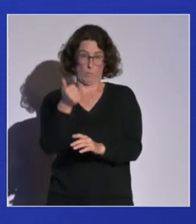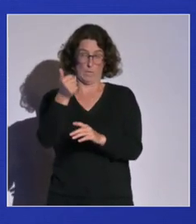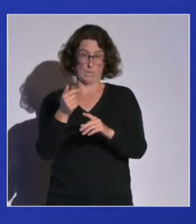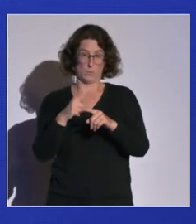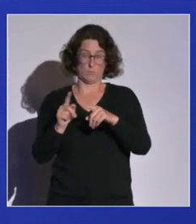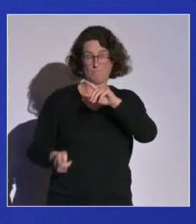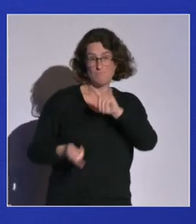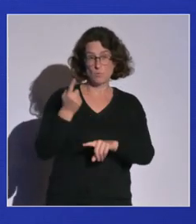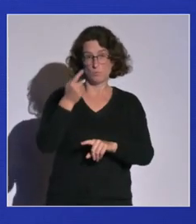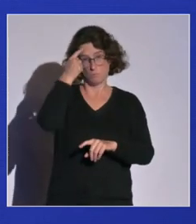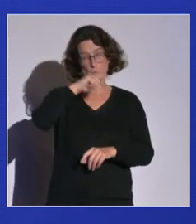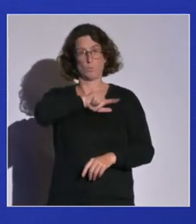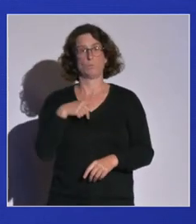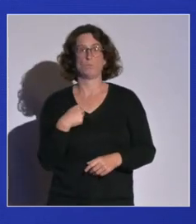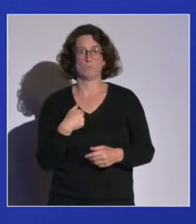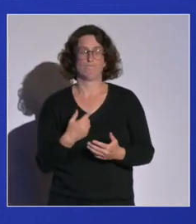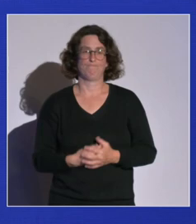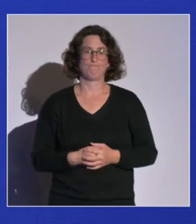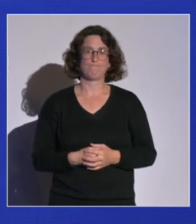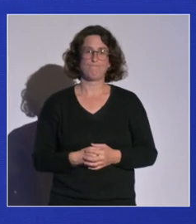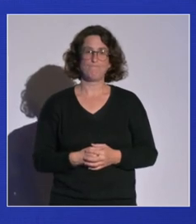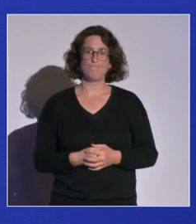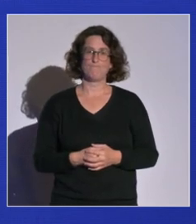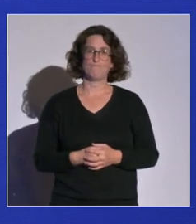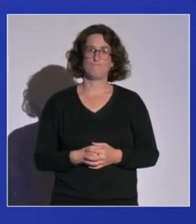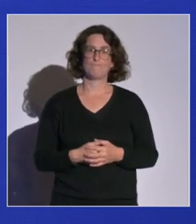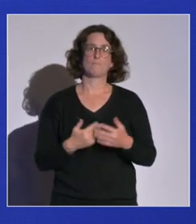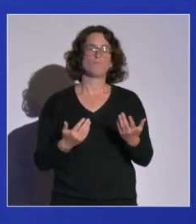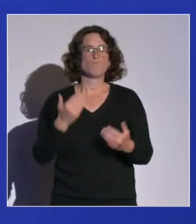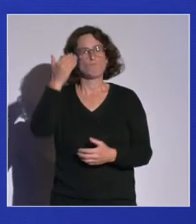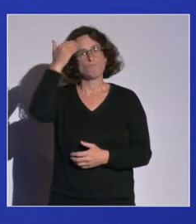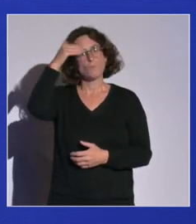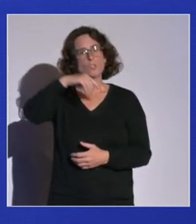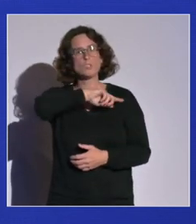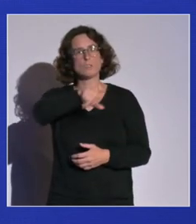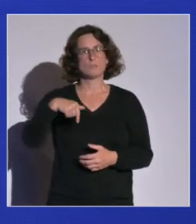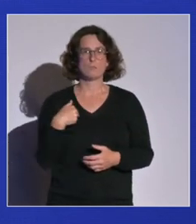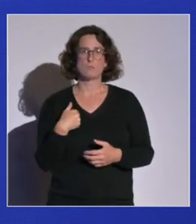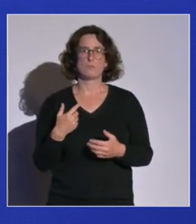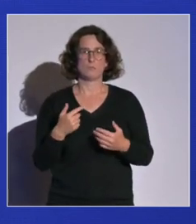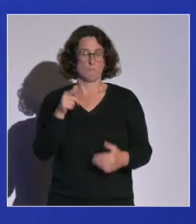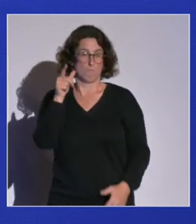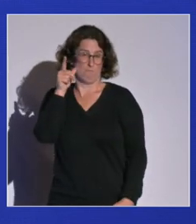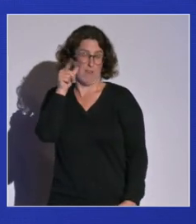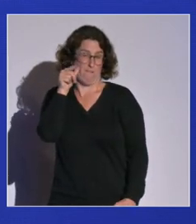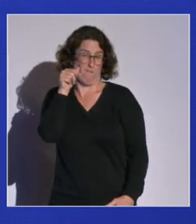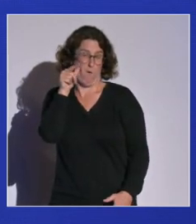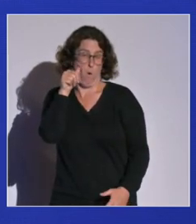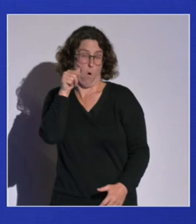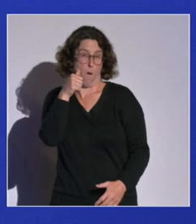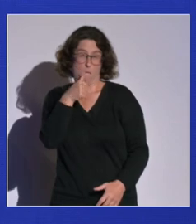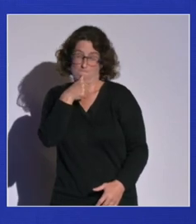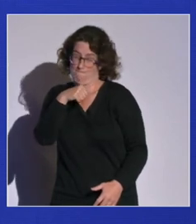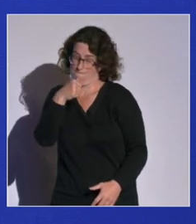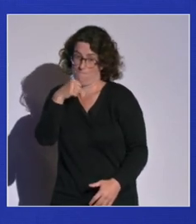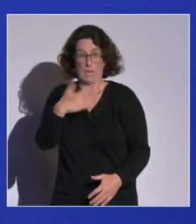il est évidemment très important. On sait bien que c'est un immense effort, mais c'est un effort national, et nous allons le